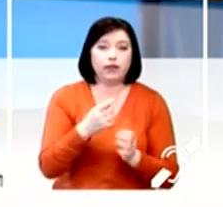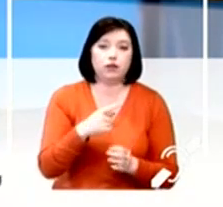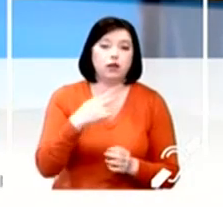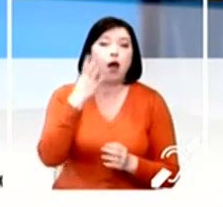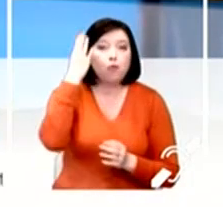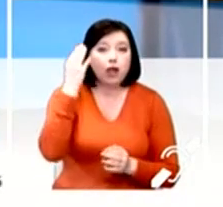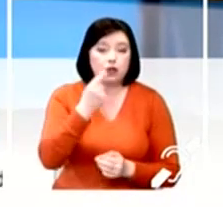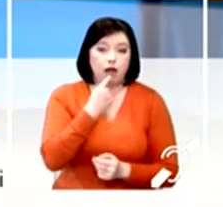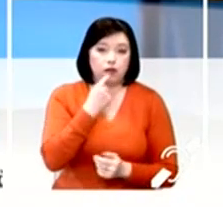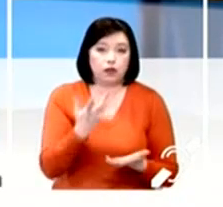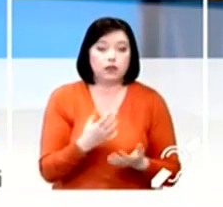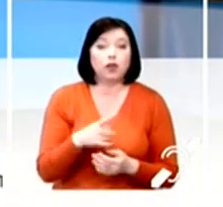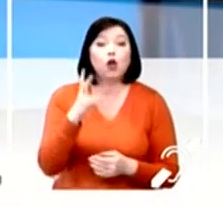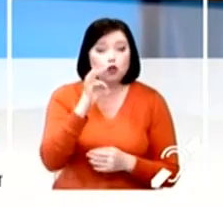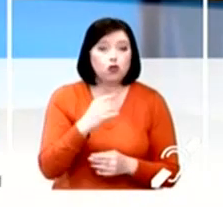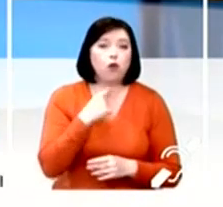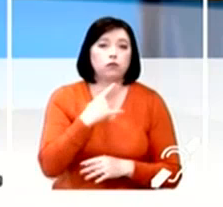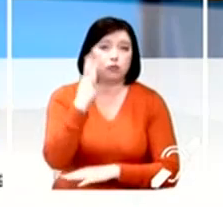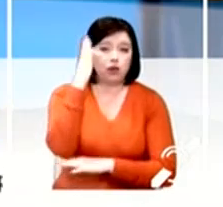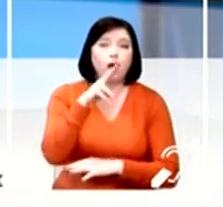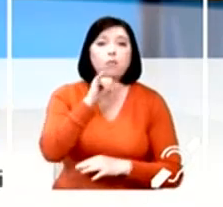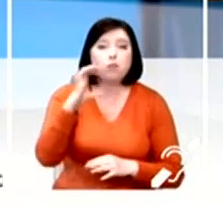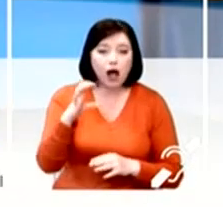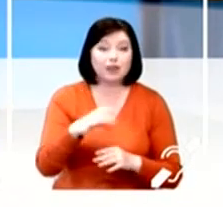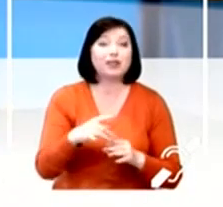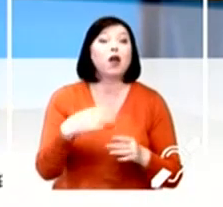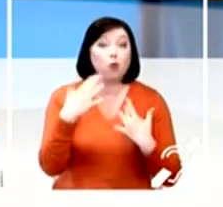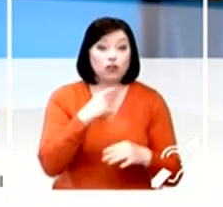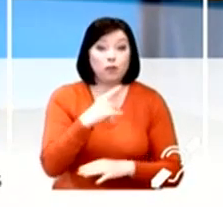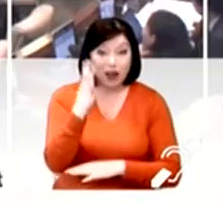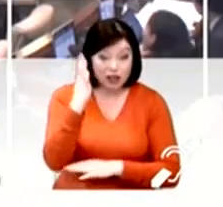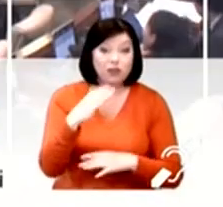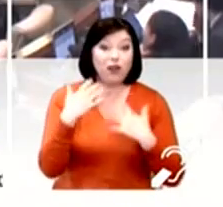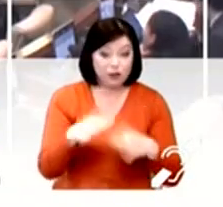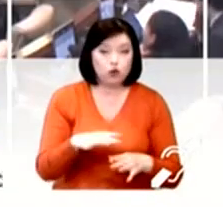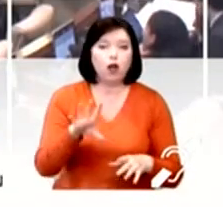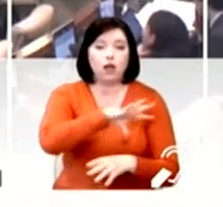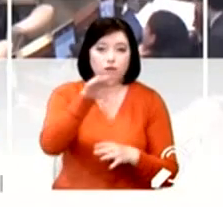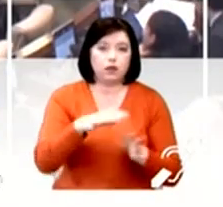În schimb, votul deputaților PAS a fost urmat de ropote de aplauze.